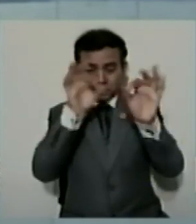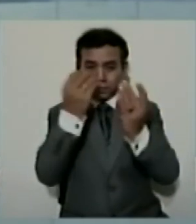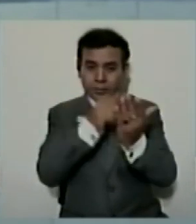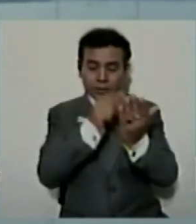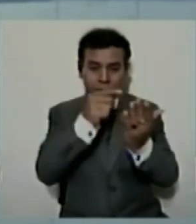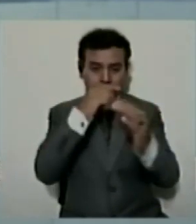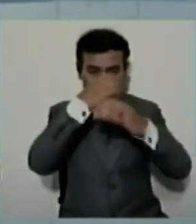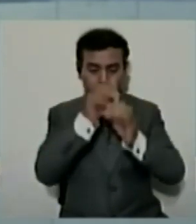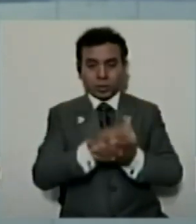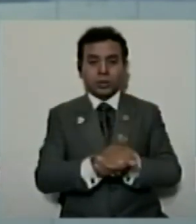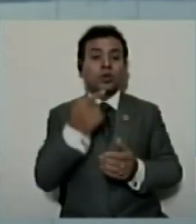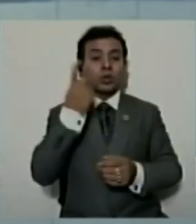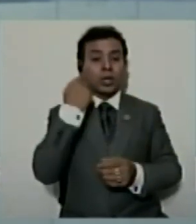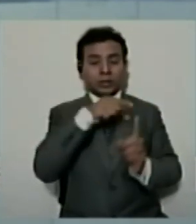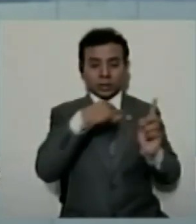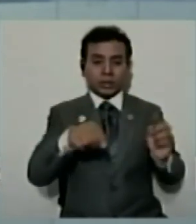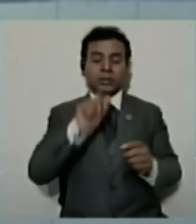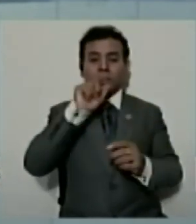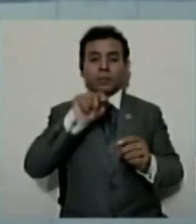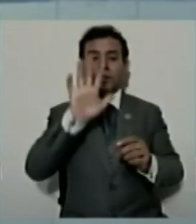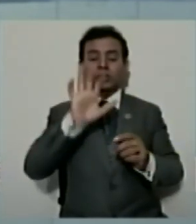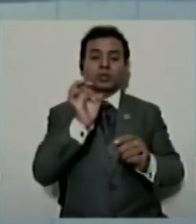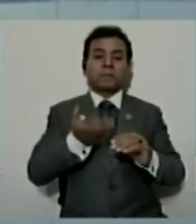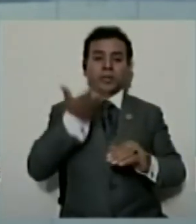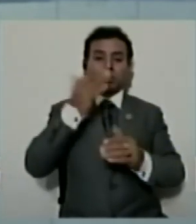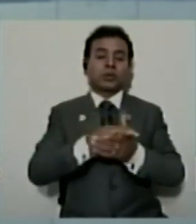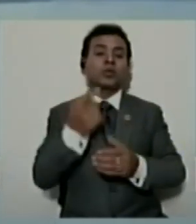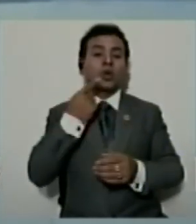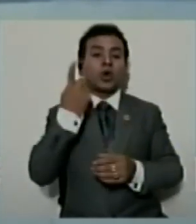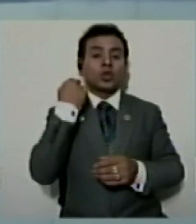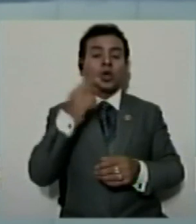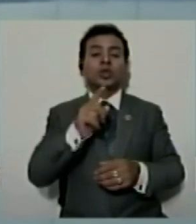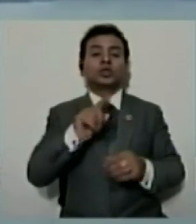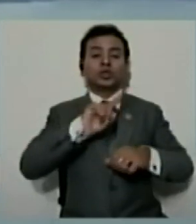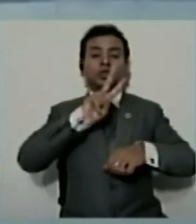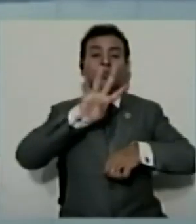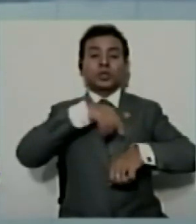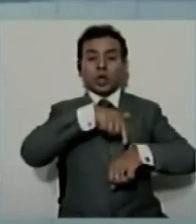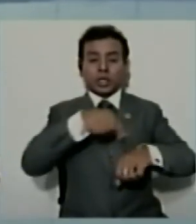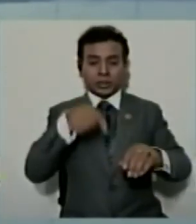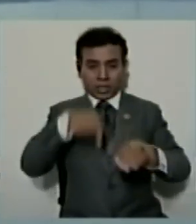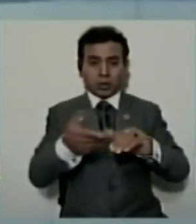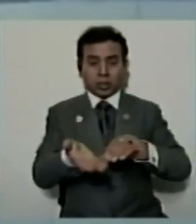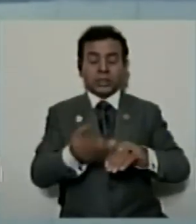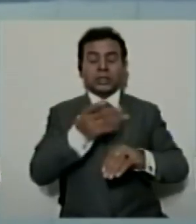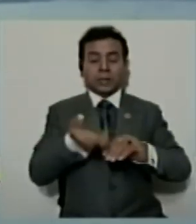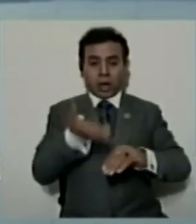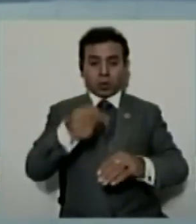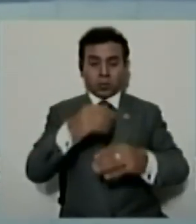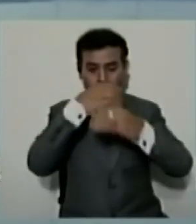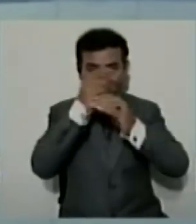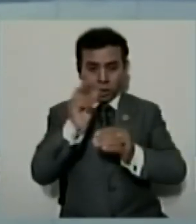গত 24 ঘন্টার তুলনায় 4% বেশি। এ পর্যন্ত আমরা নমুনা পরীক্ষা করেছি,